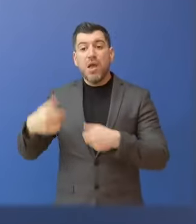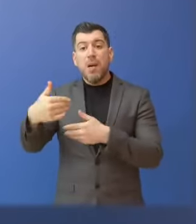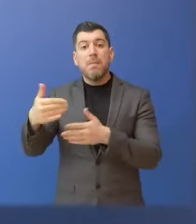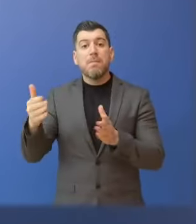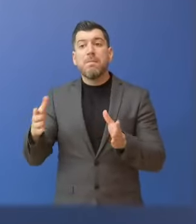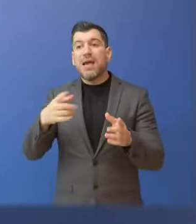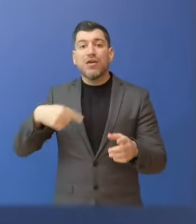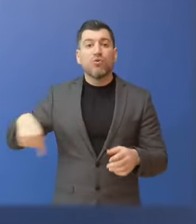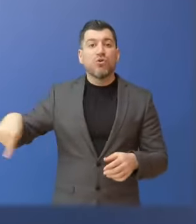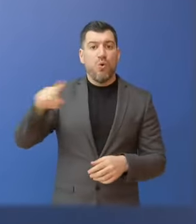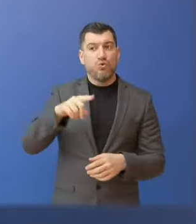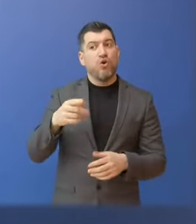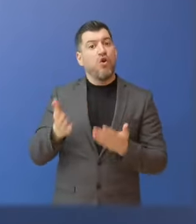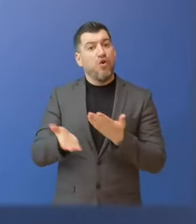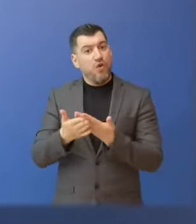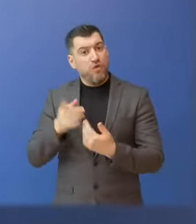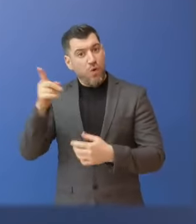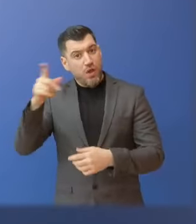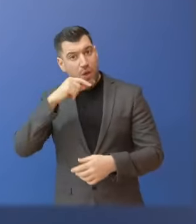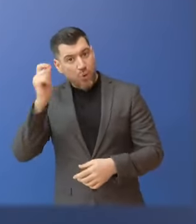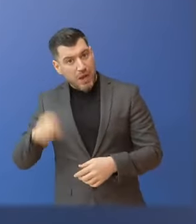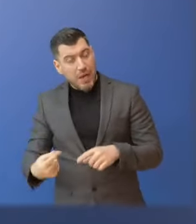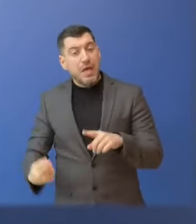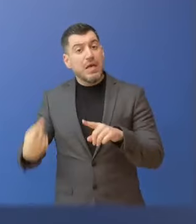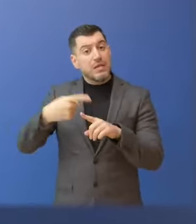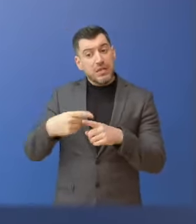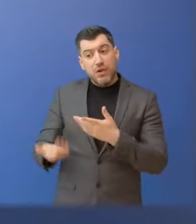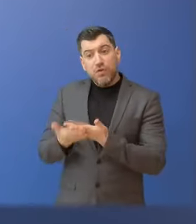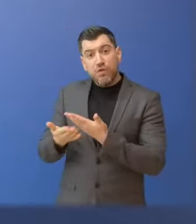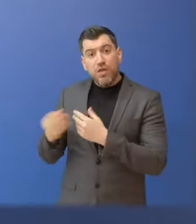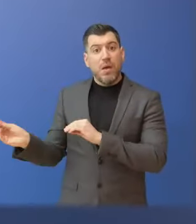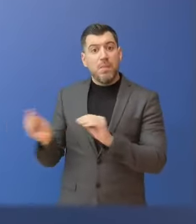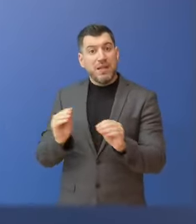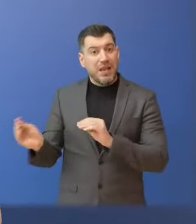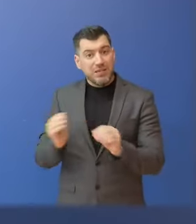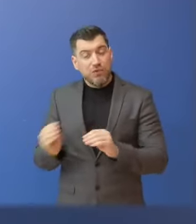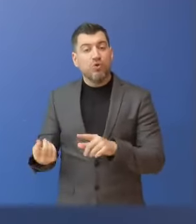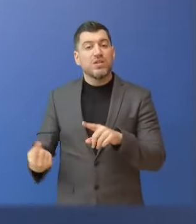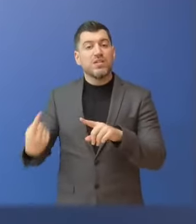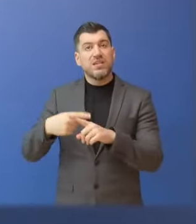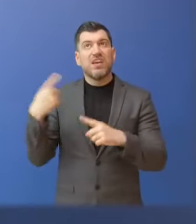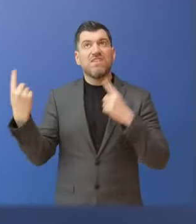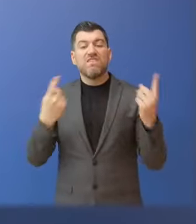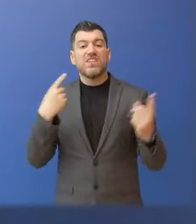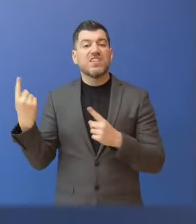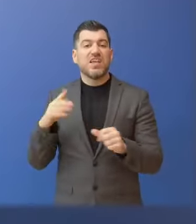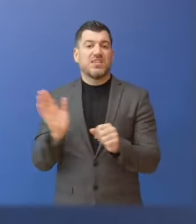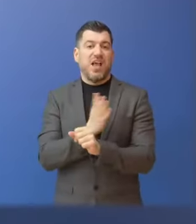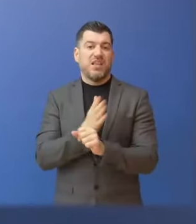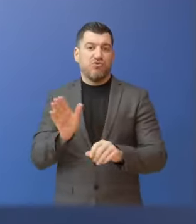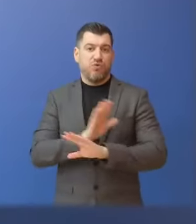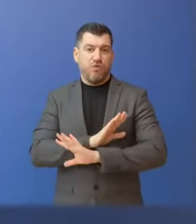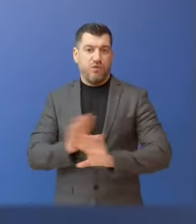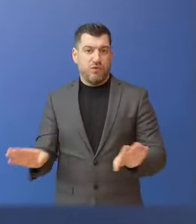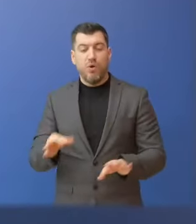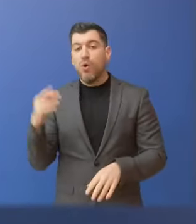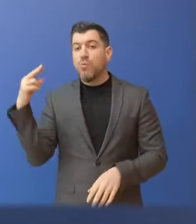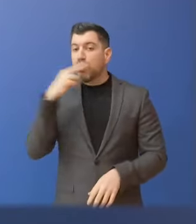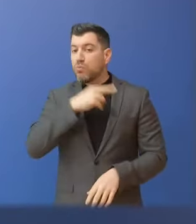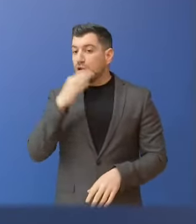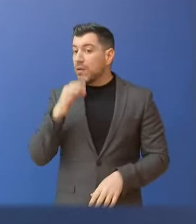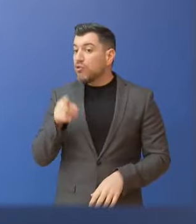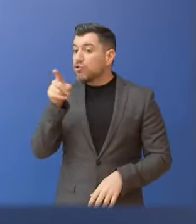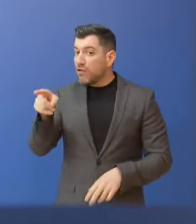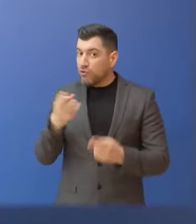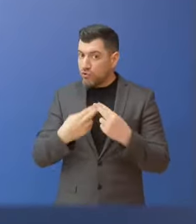την ουκρανία αλλά και αυξημένους πόρους για το μεταναστευτικό και τις φυσικές καταστροφές ο πρωθυπουργός δήλωσε αισιόδοξος ότι σε αυτό το ευρωπαϊκό